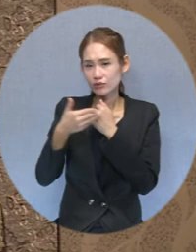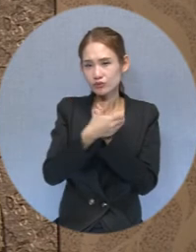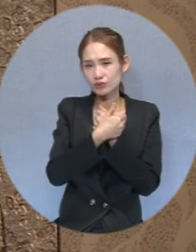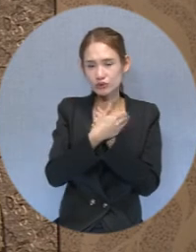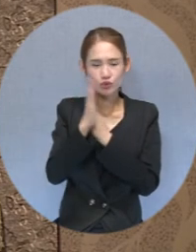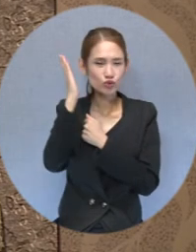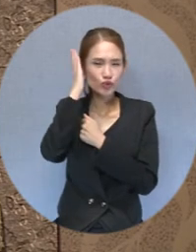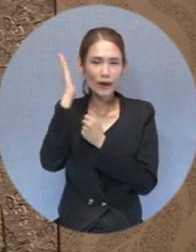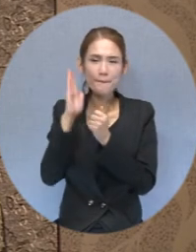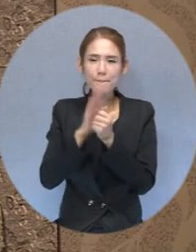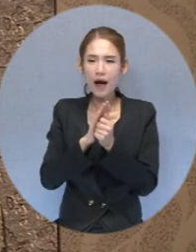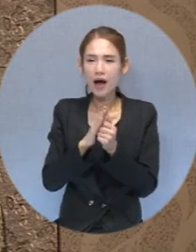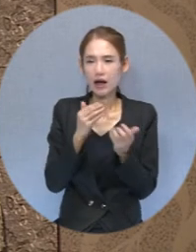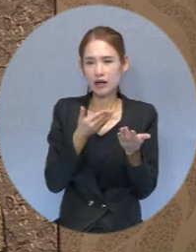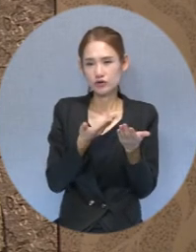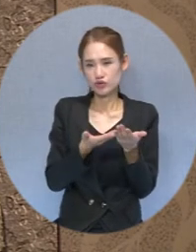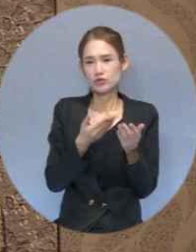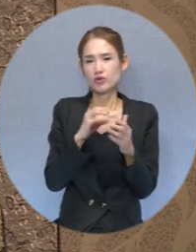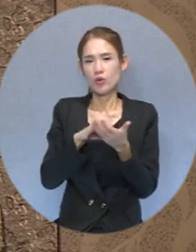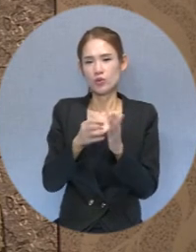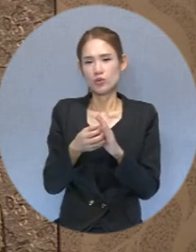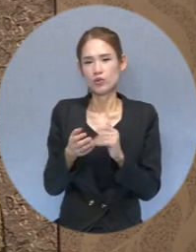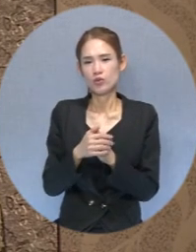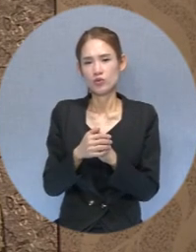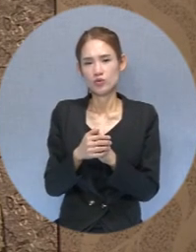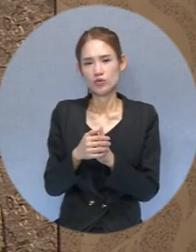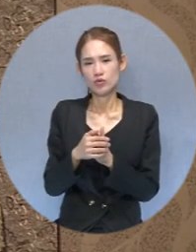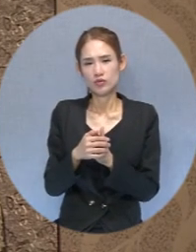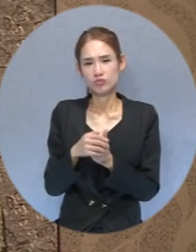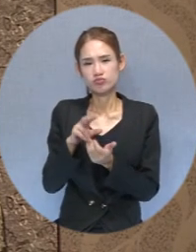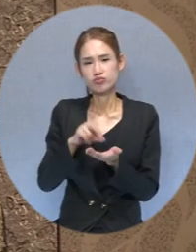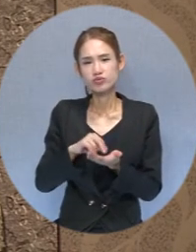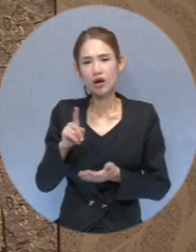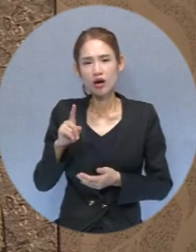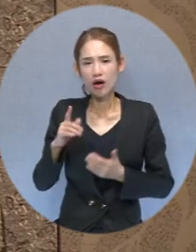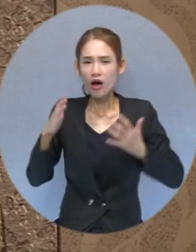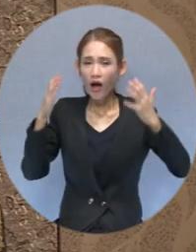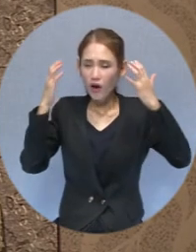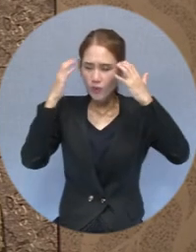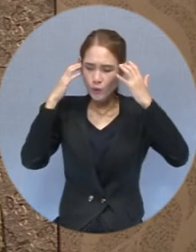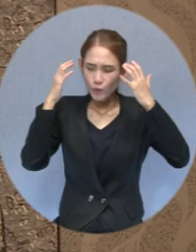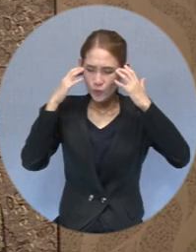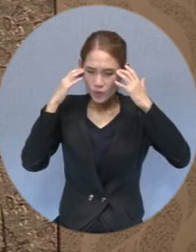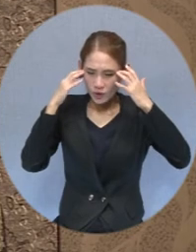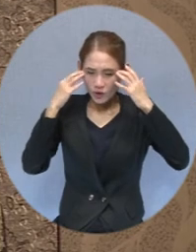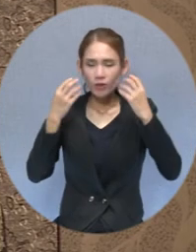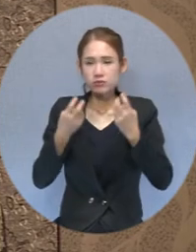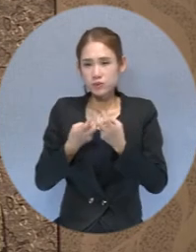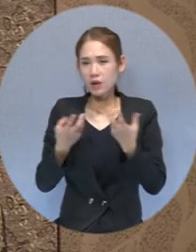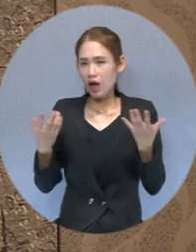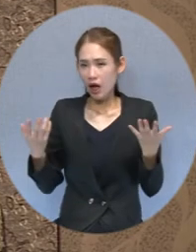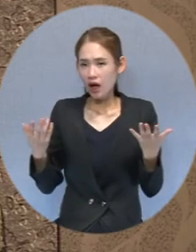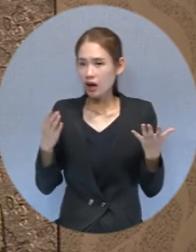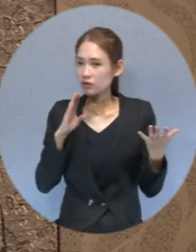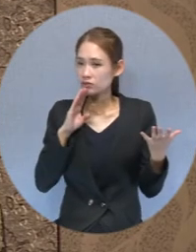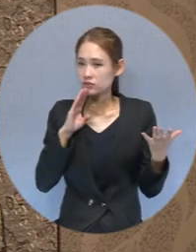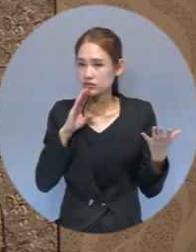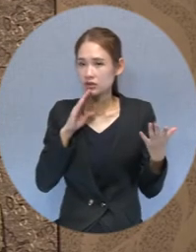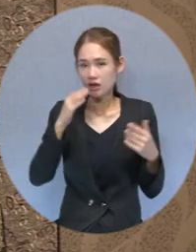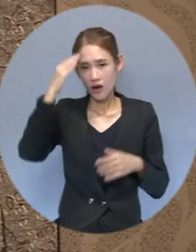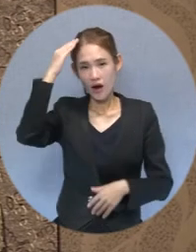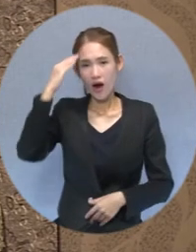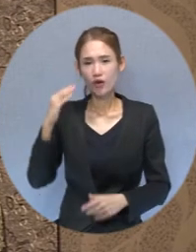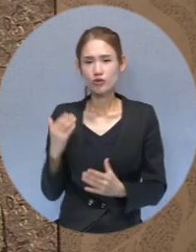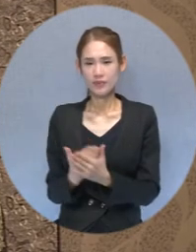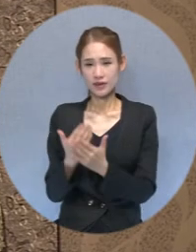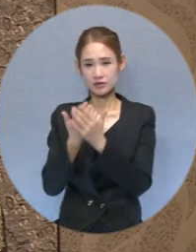그 정도로 굉장히 소음이 시끄러운데. 문제는 이 고통은 어쩔 수 없죠. 우리나라가